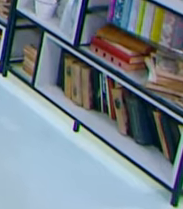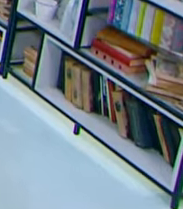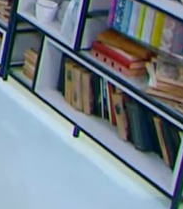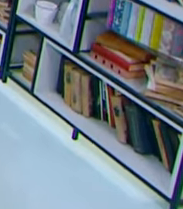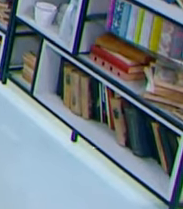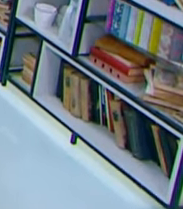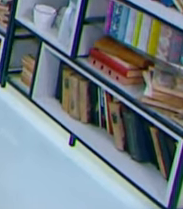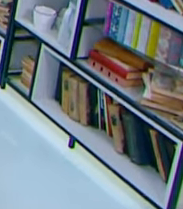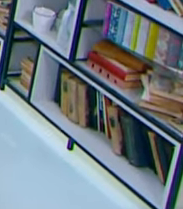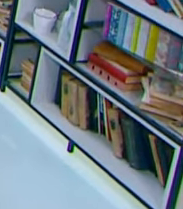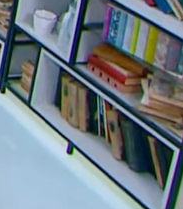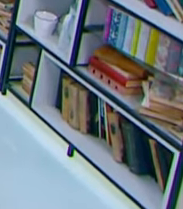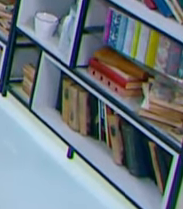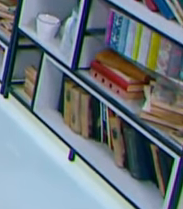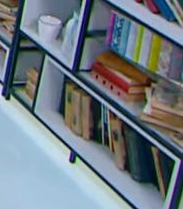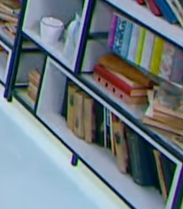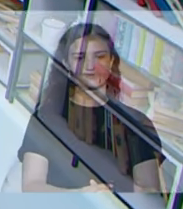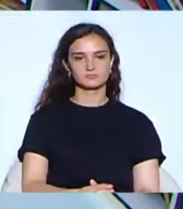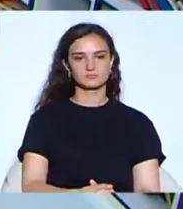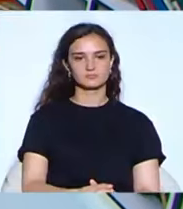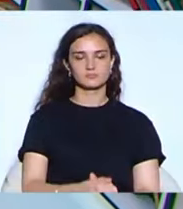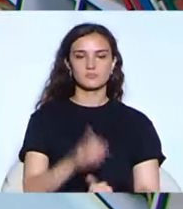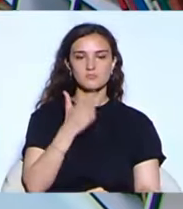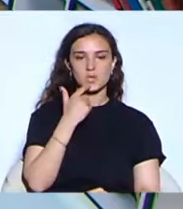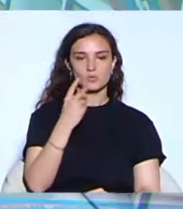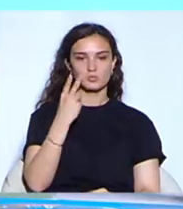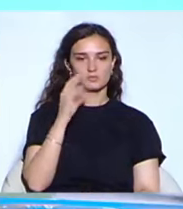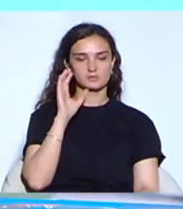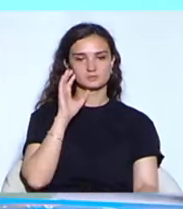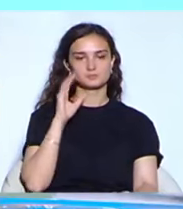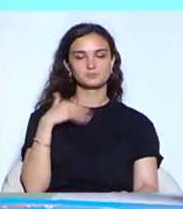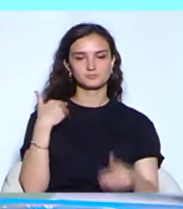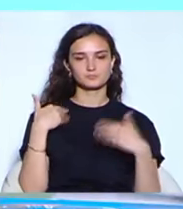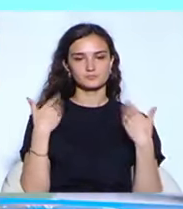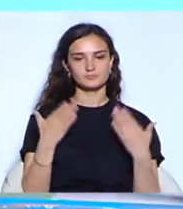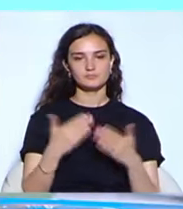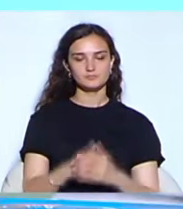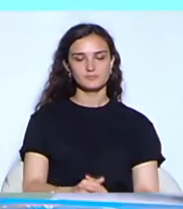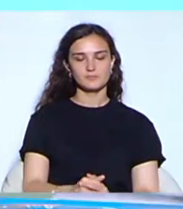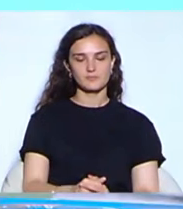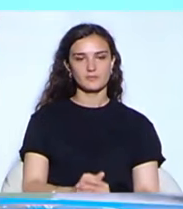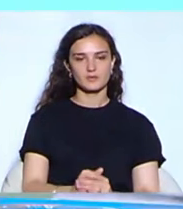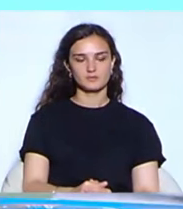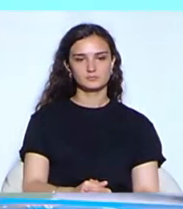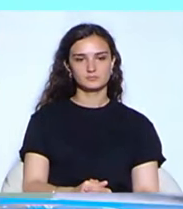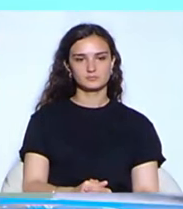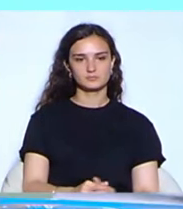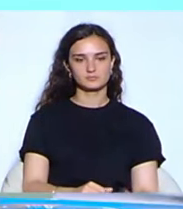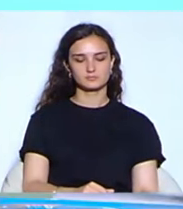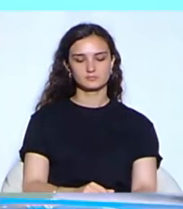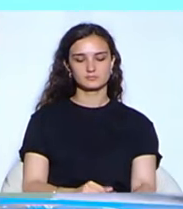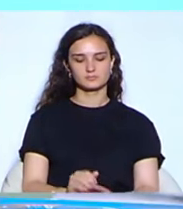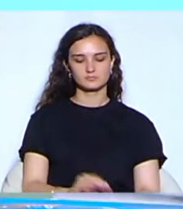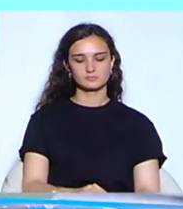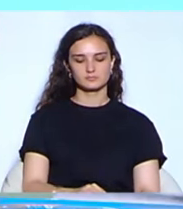ჩვენ ვაგრძელებთ მაყურებელთან ერთად დილამშვიდობისა გისმენთ. დილამშვიდობისა. ისმე შეგიძლიათ დასვათ